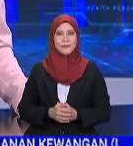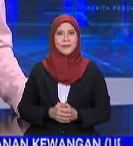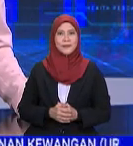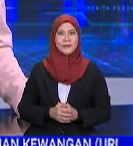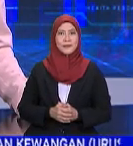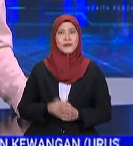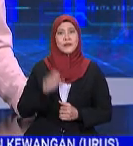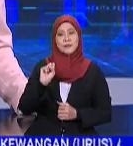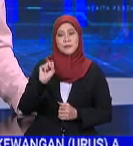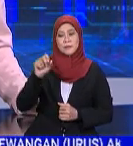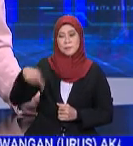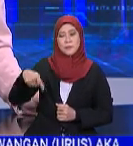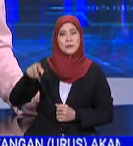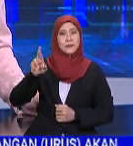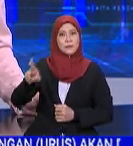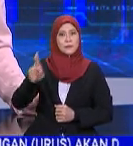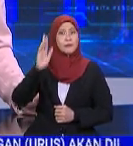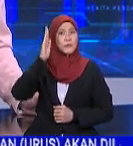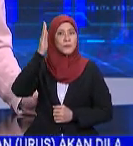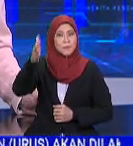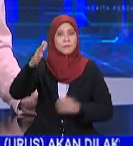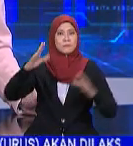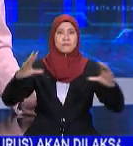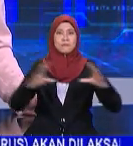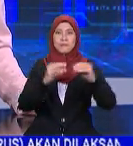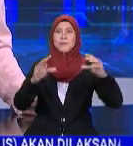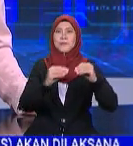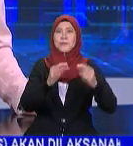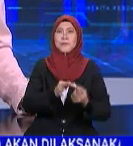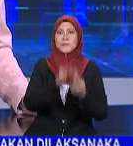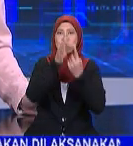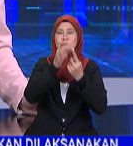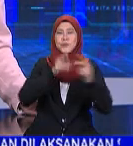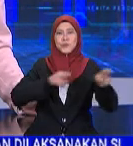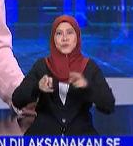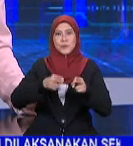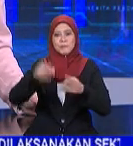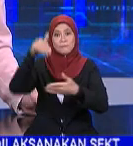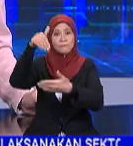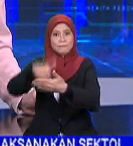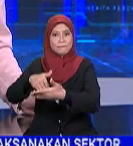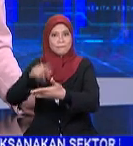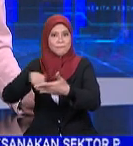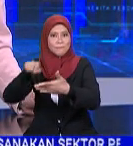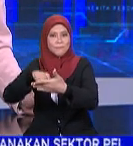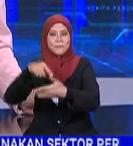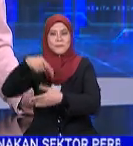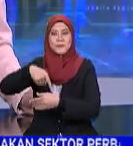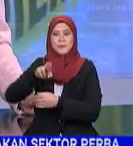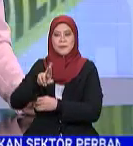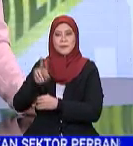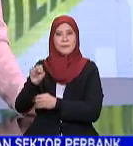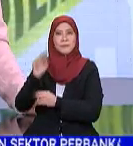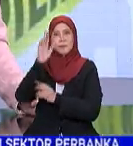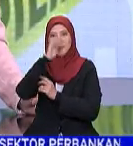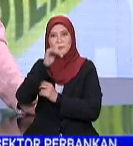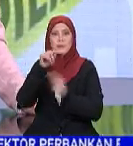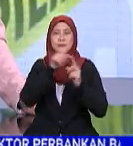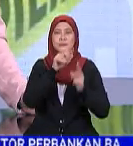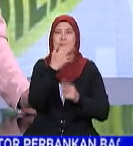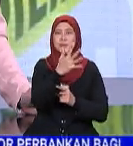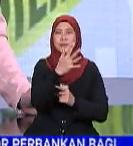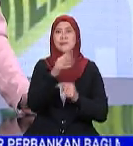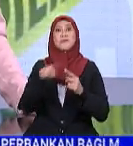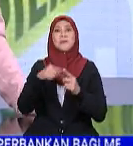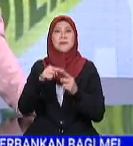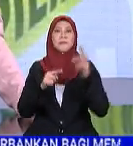Suruhanjaya Pilihan Raya SPR bakal mengadakan mesyuarat khas berkaitan urusan pilihan raya negeri PRN Melaka ke-15 pada